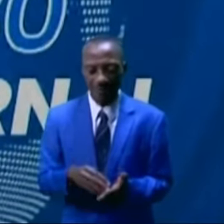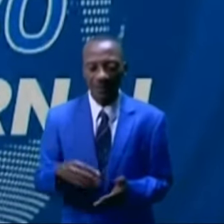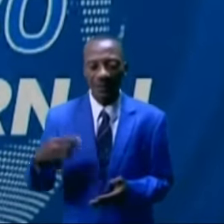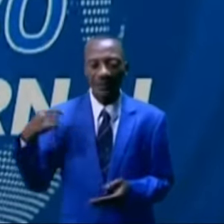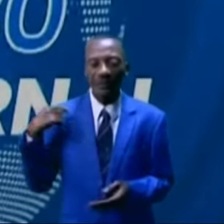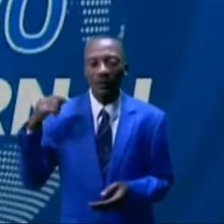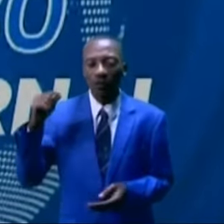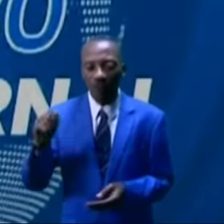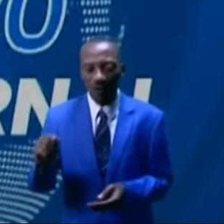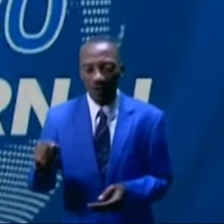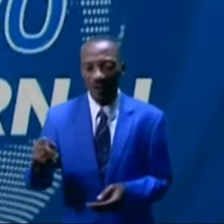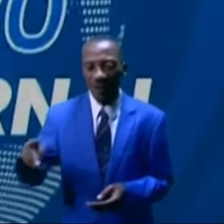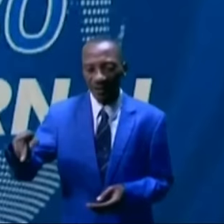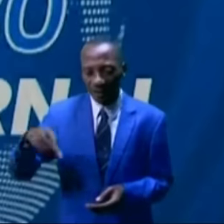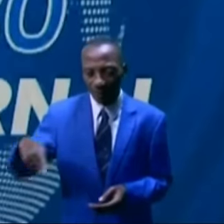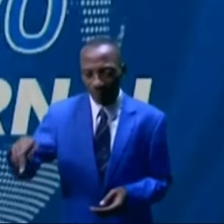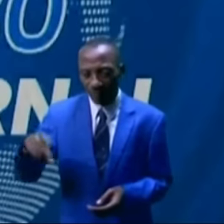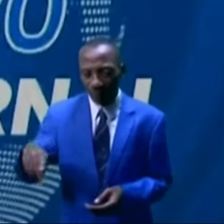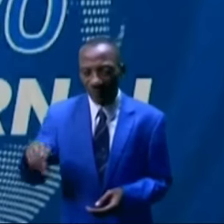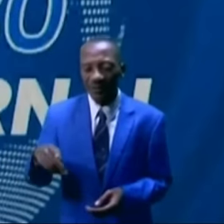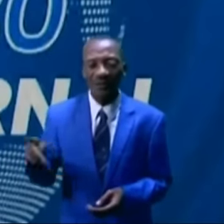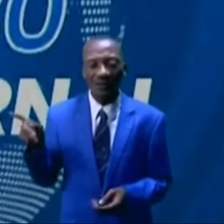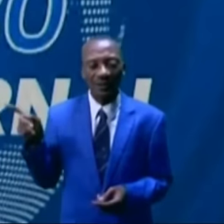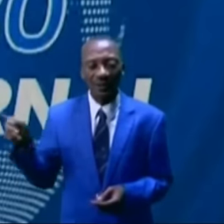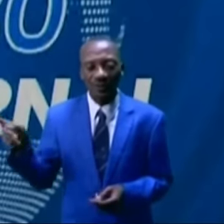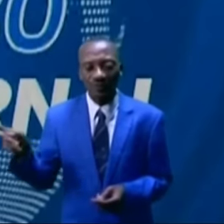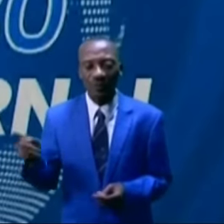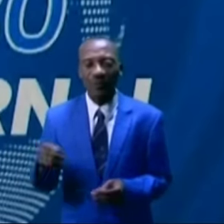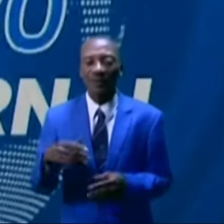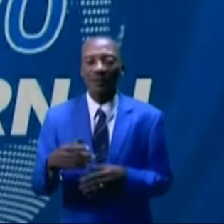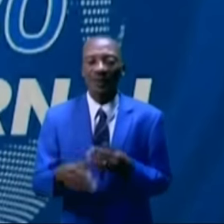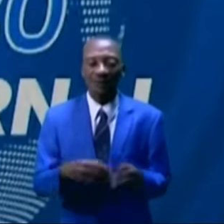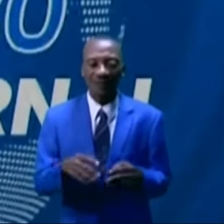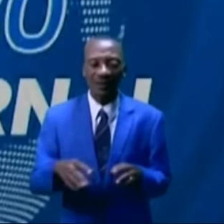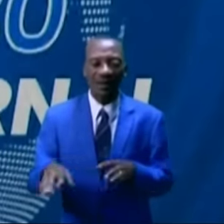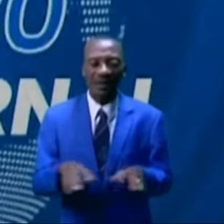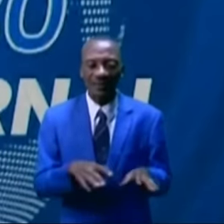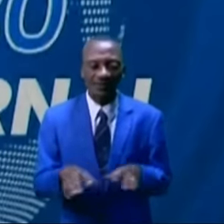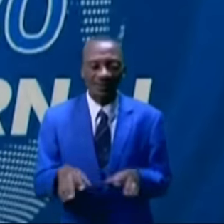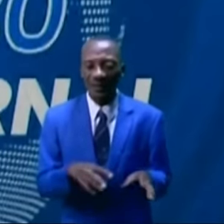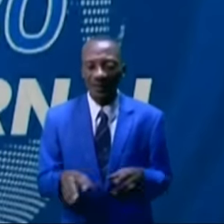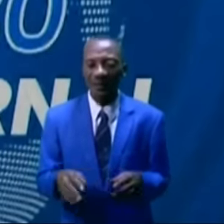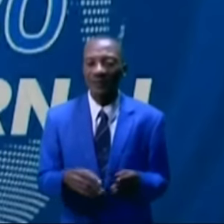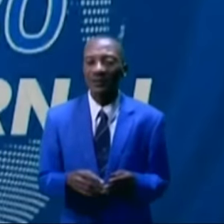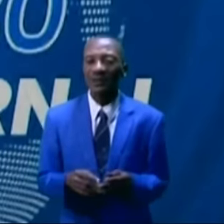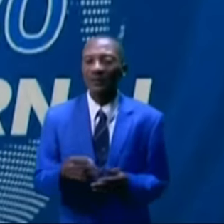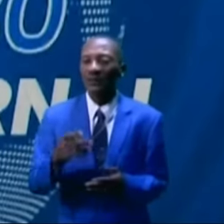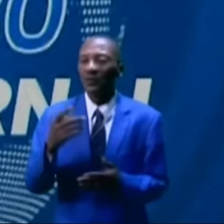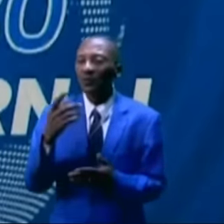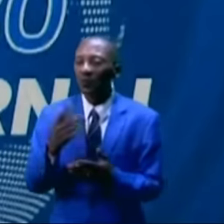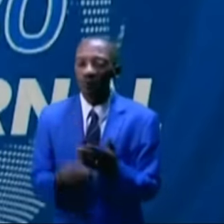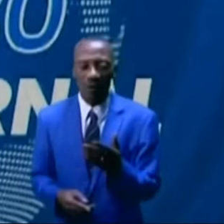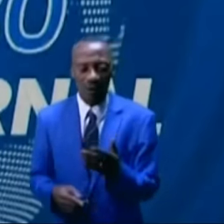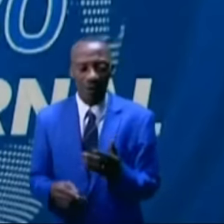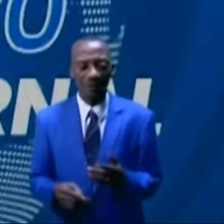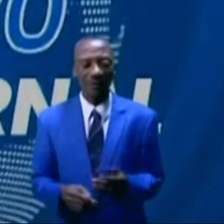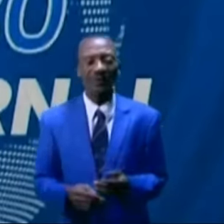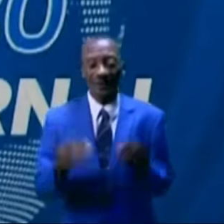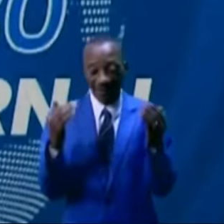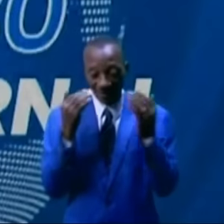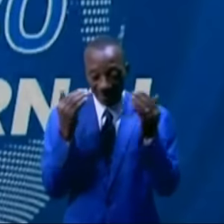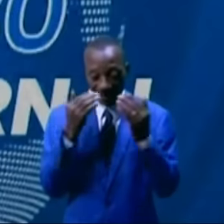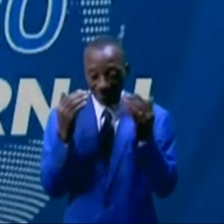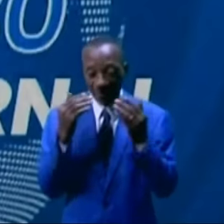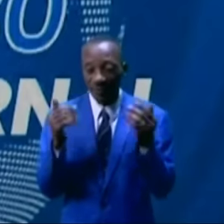s'est entretenu avec les députés nationaux et les notables du territoire de Kazumba sur les priorités de ses actions pour le développement